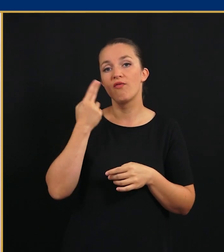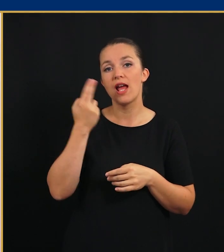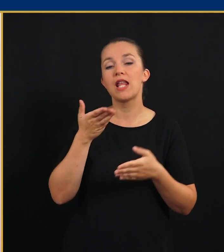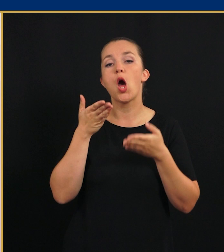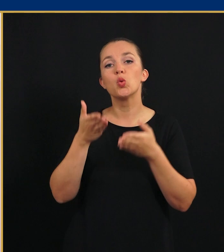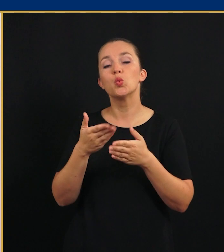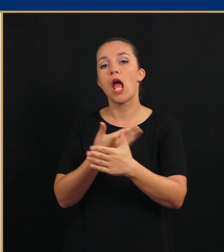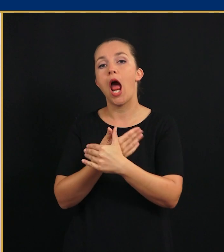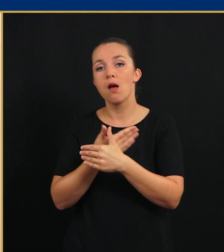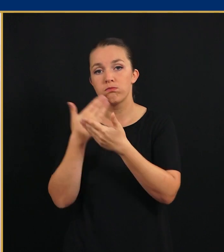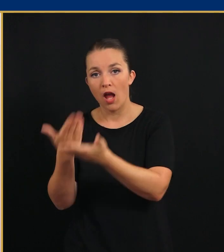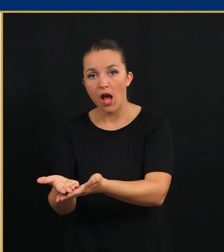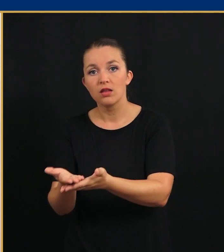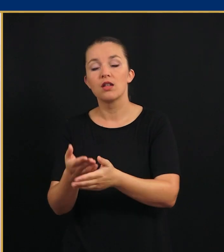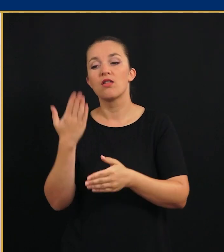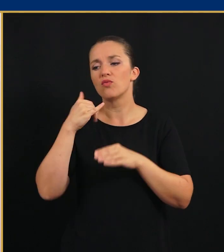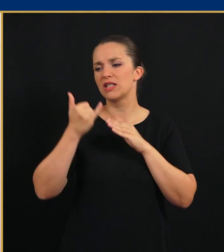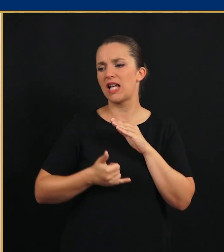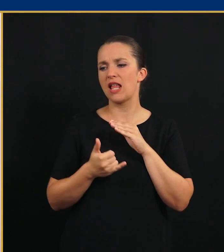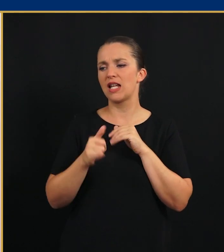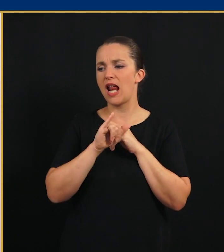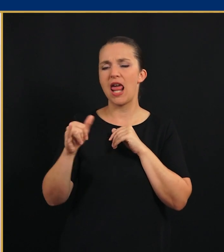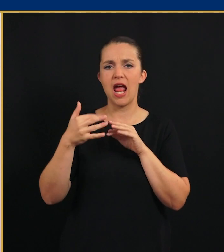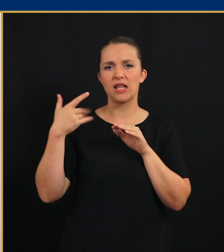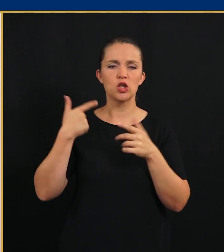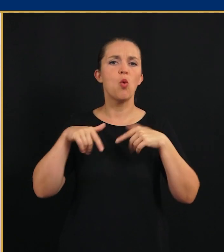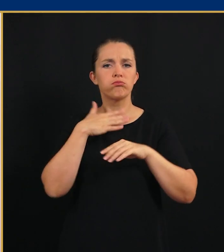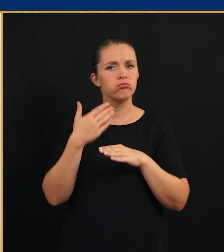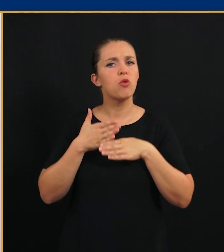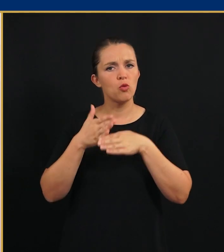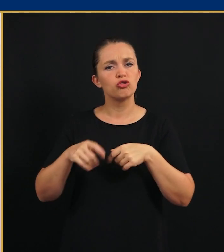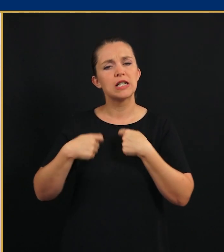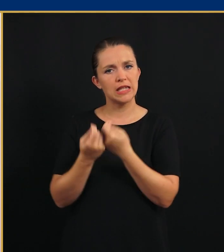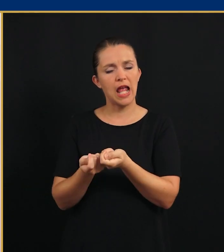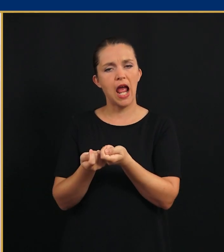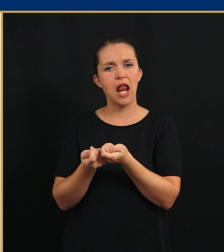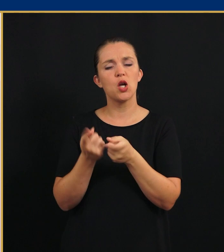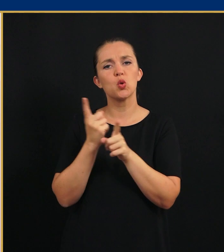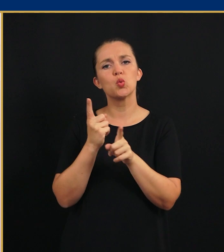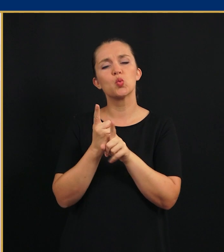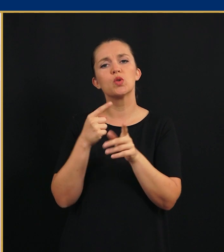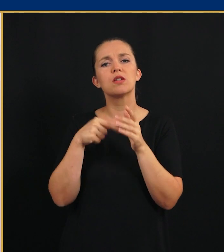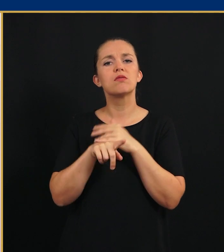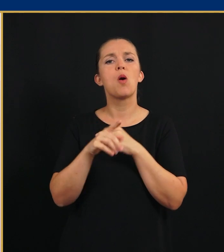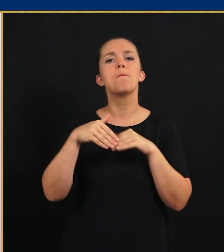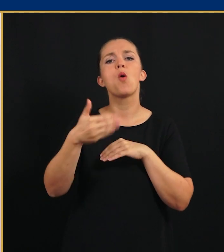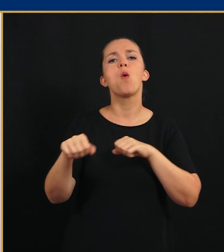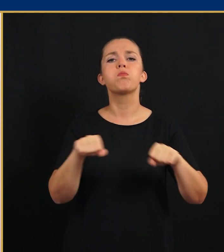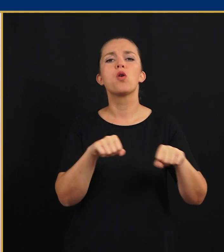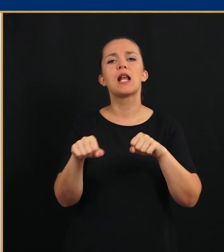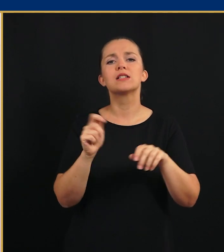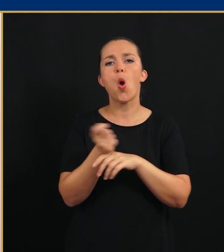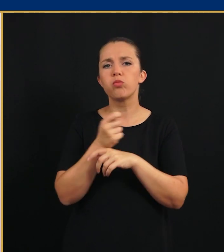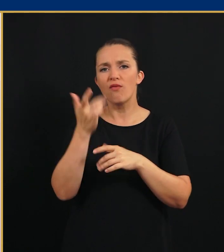za pomoč, ki jo Slovenija nudi Albaniji. V zadnjih letih smo precej pomoči dali tudi